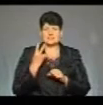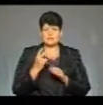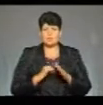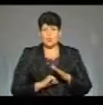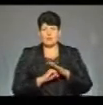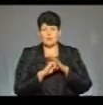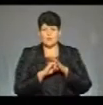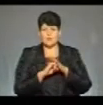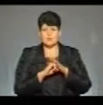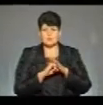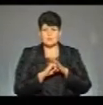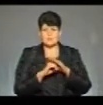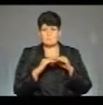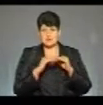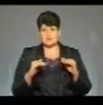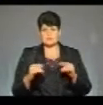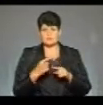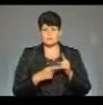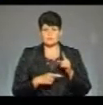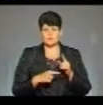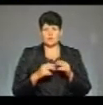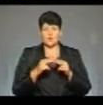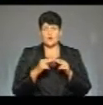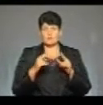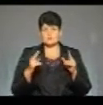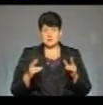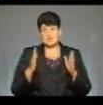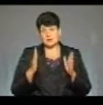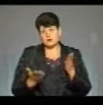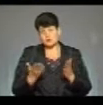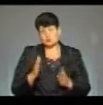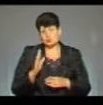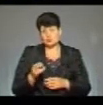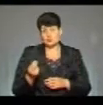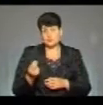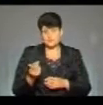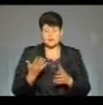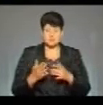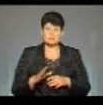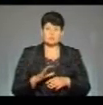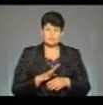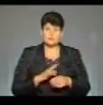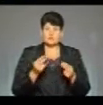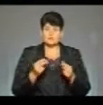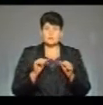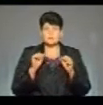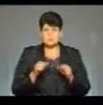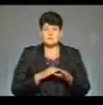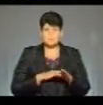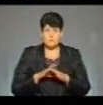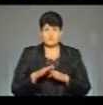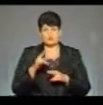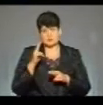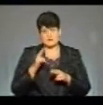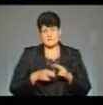і перекрити половину моста, якщо, звичайно, буде те фінансування. Якщо б було фінансування, ми б могли повністю